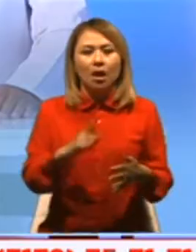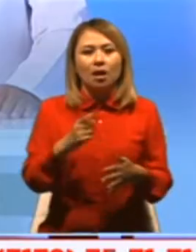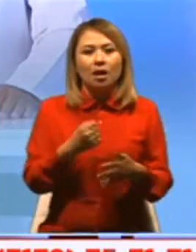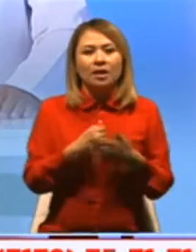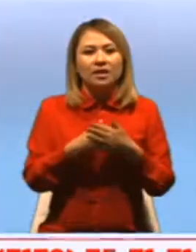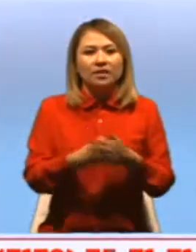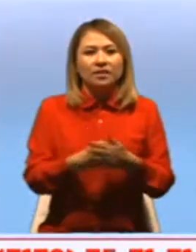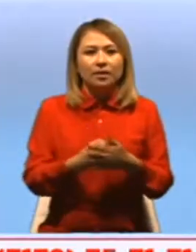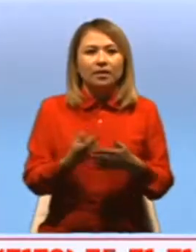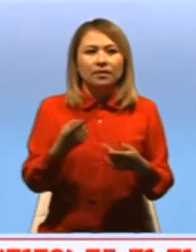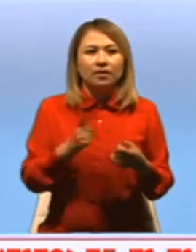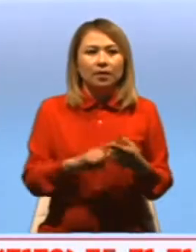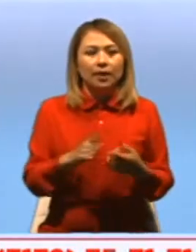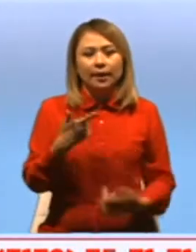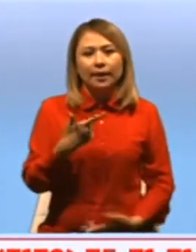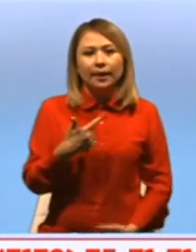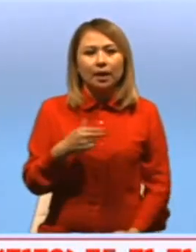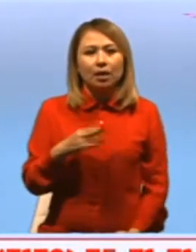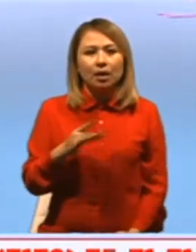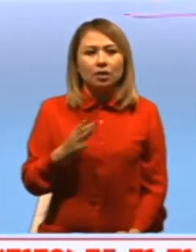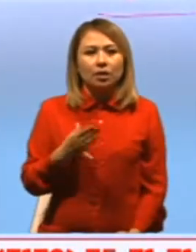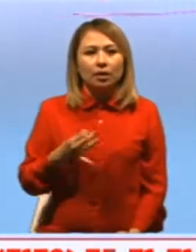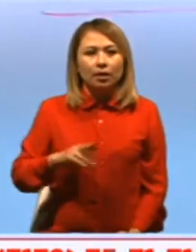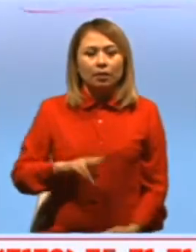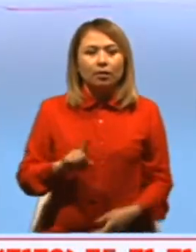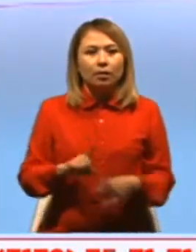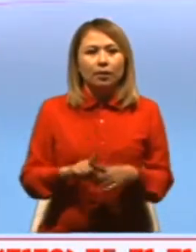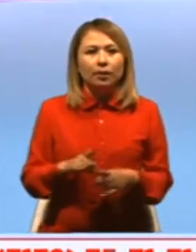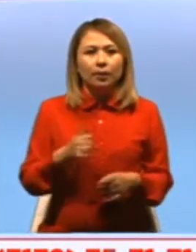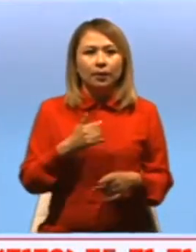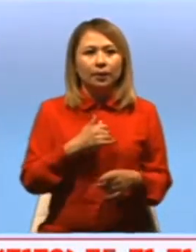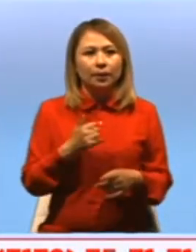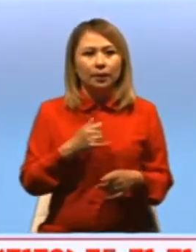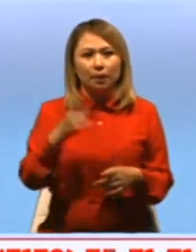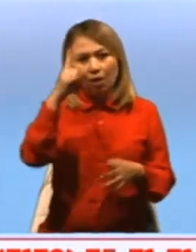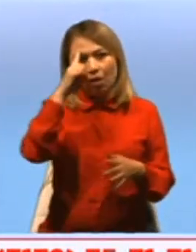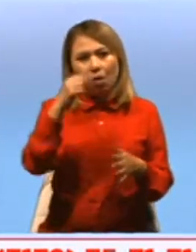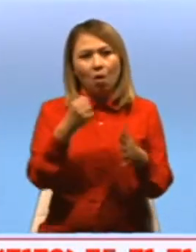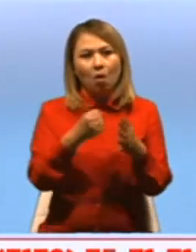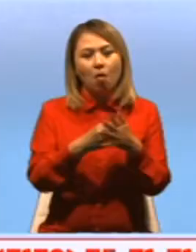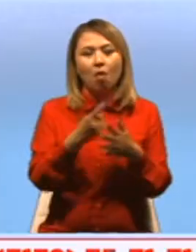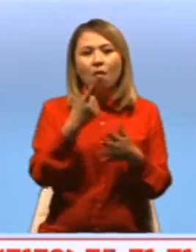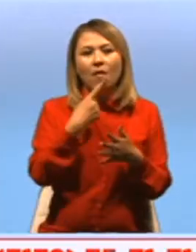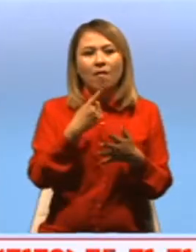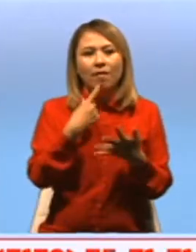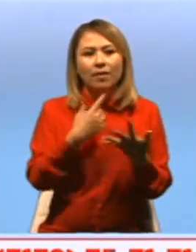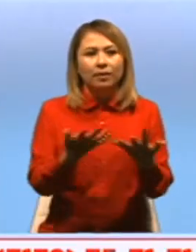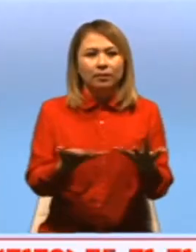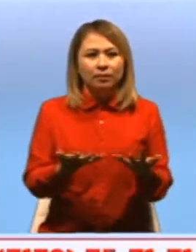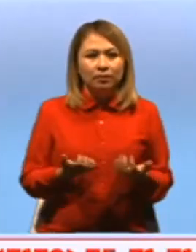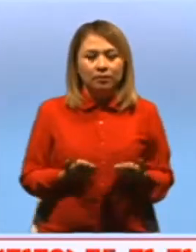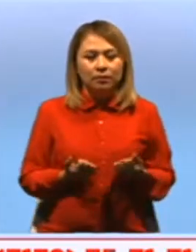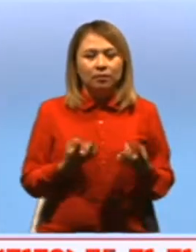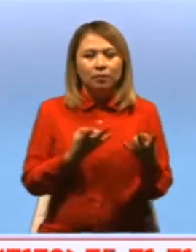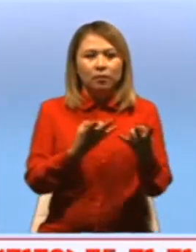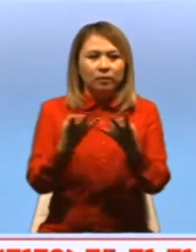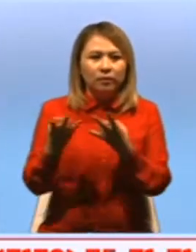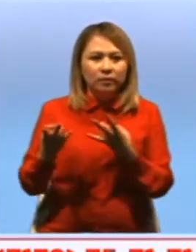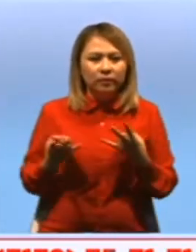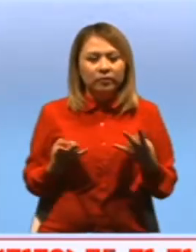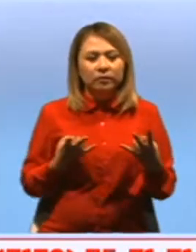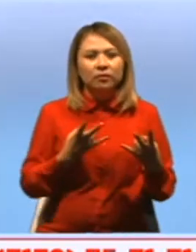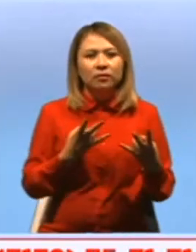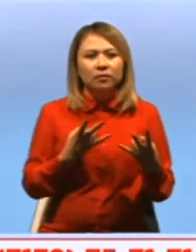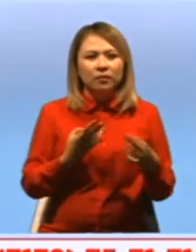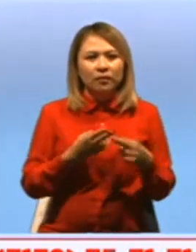байланысты. Гидростатикалық қысым дейміз. Мысалы, артерия бізде қанды алып келеді. Оның ішінде біздің ағзамызға қажетті барлық зат алмасу процестері